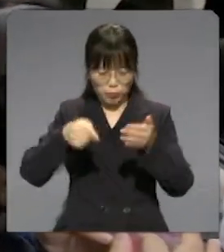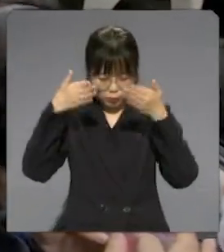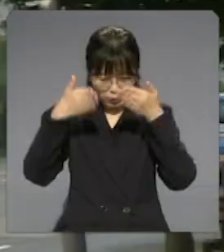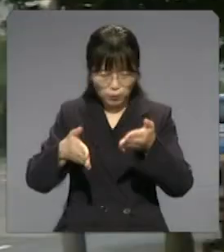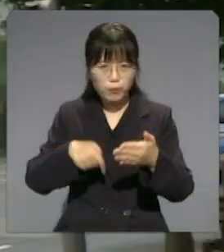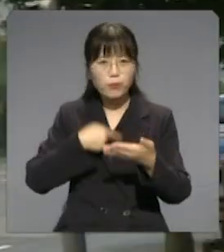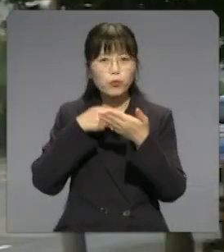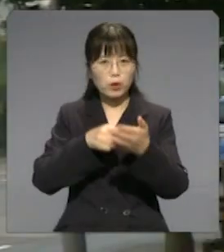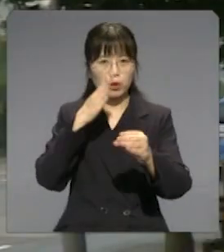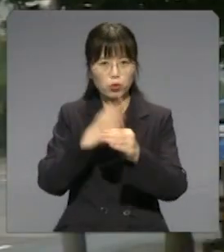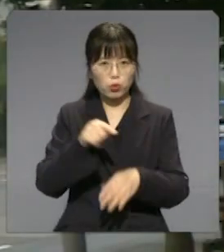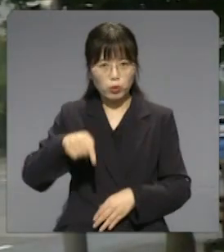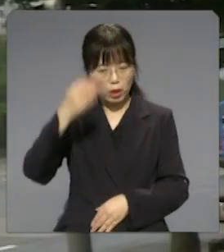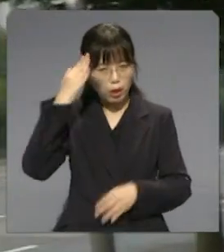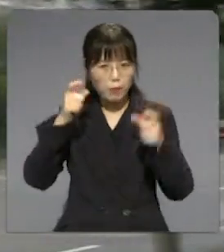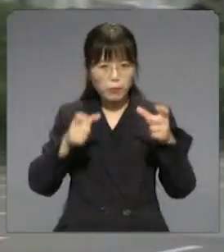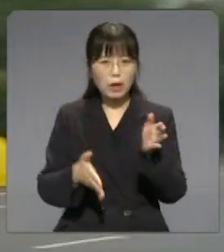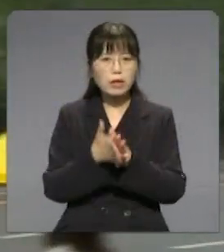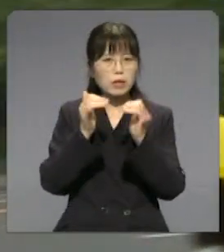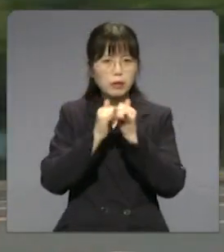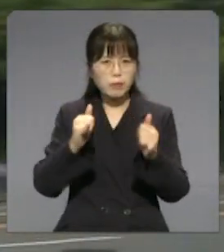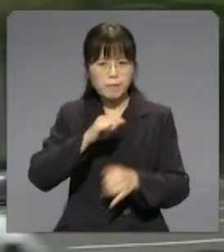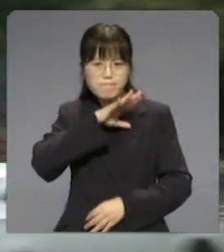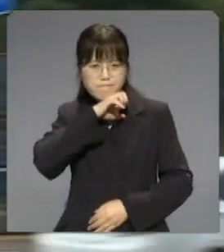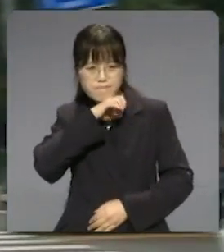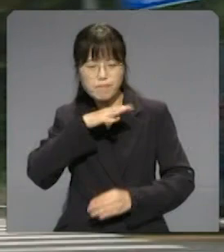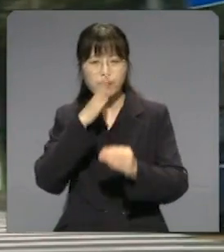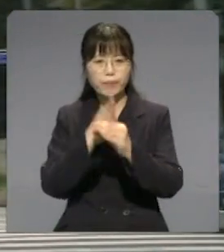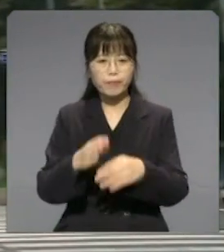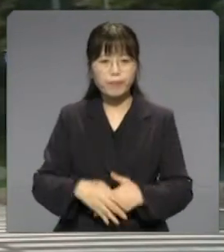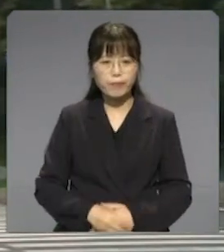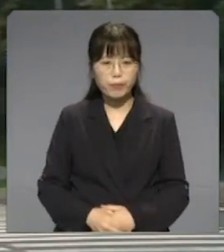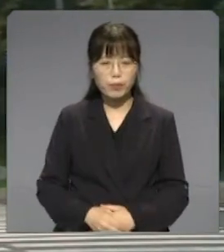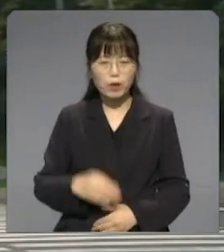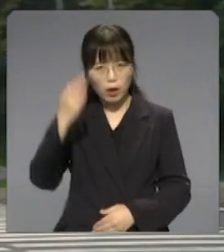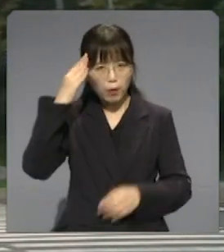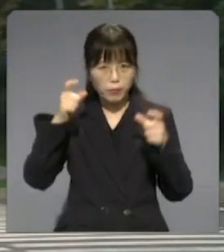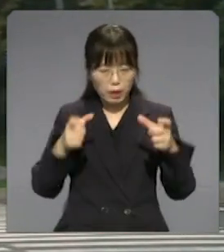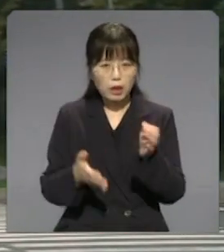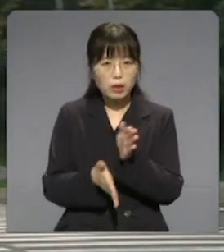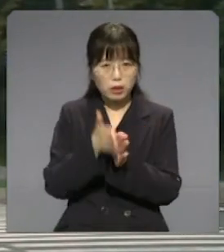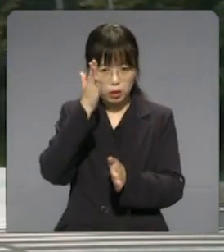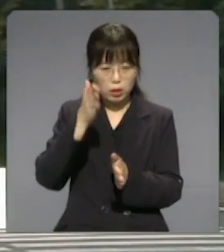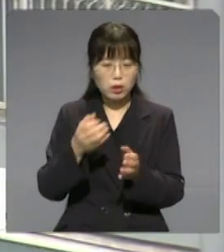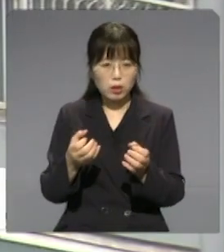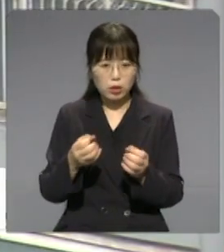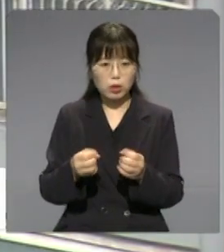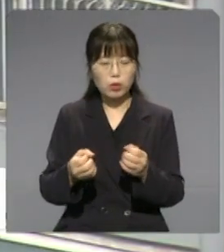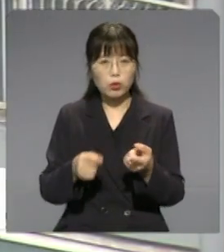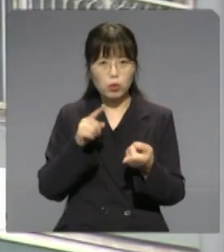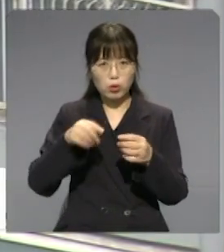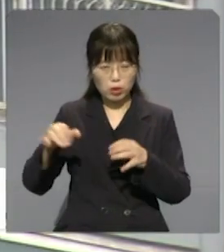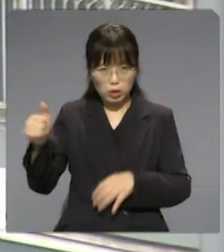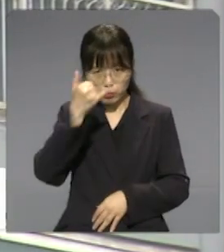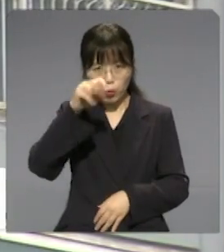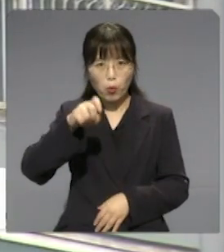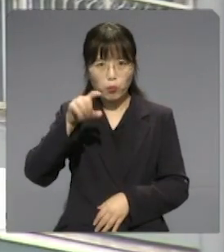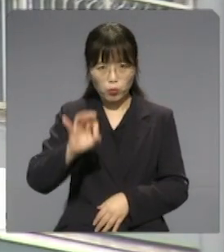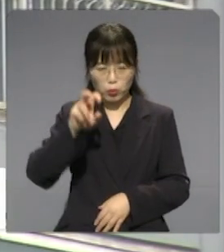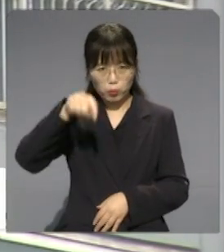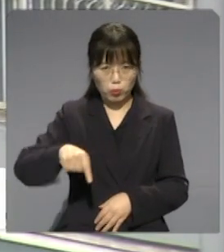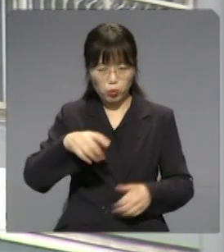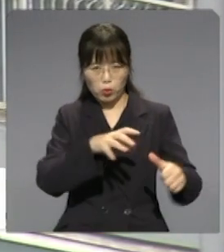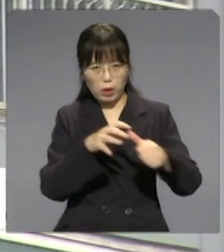있습니다. 이에 검단 시민들은 반박하고 나섰습니다. 검단 신도시는 김포 풍무동 주민들도 이용